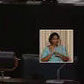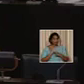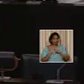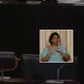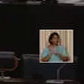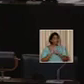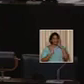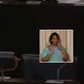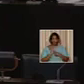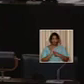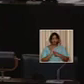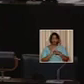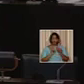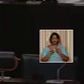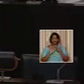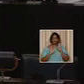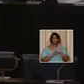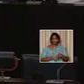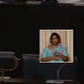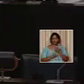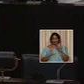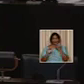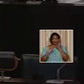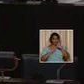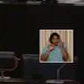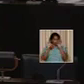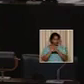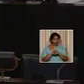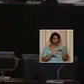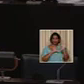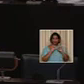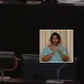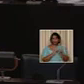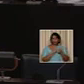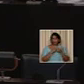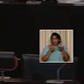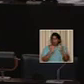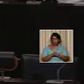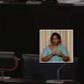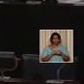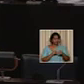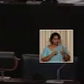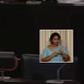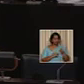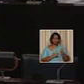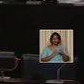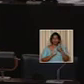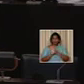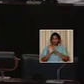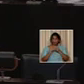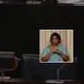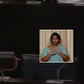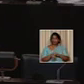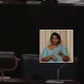2021 අධ්‍යයන වර්ෂයේ මහපොළ ශිෂ්‍යාධාර සඳහා සුසුකම් ලැබූ අයදුම් කරුවන්ගේ තේරීම් කටයුතු අවසන් නදීරේ පවතින අතරේ මාධ්‍යන වර්ෂය සඳහා